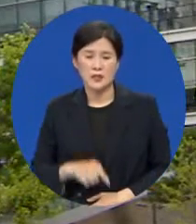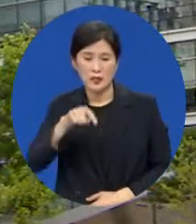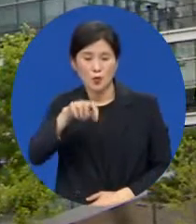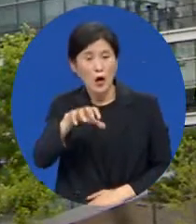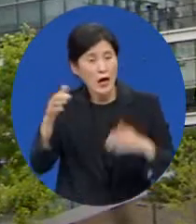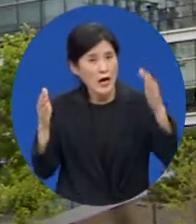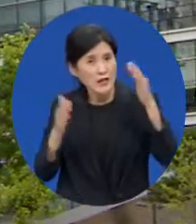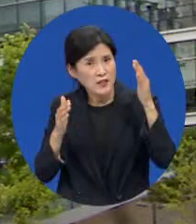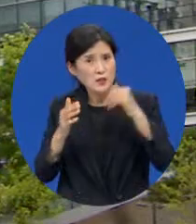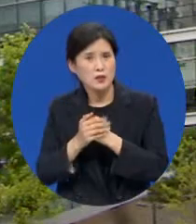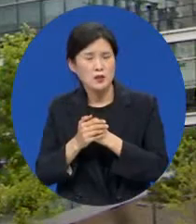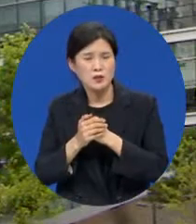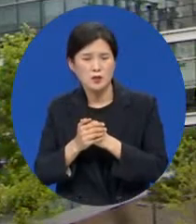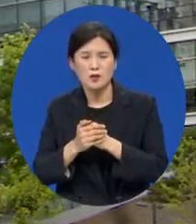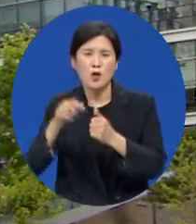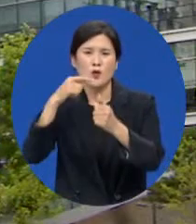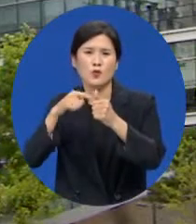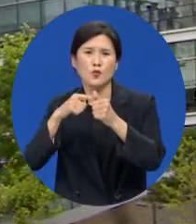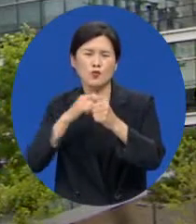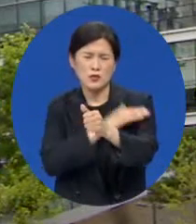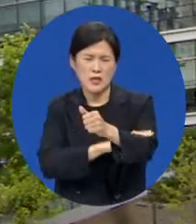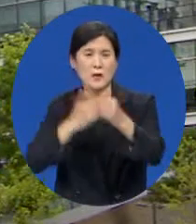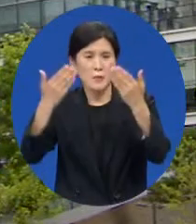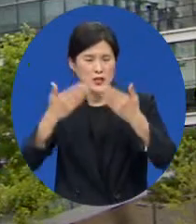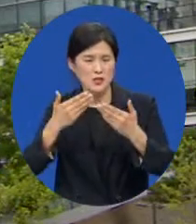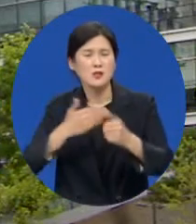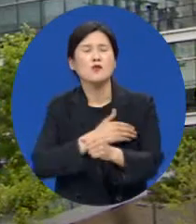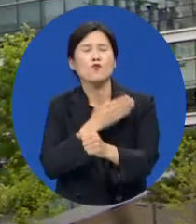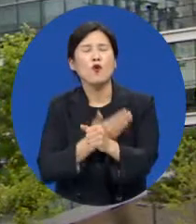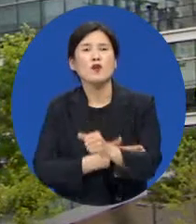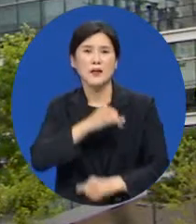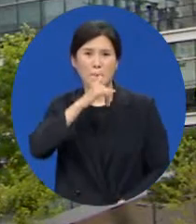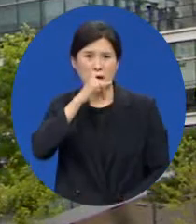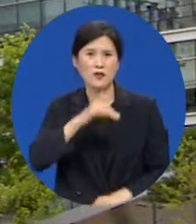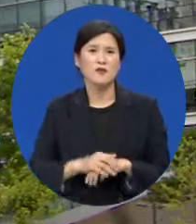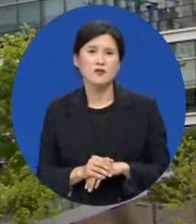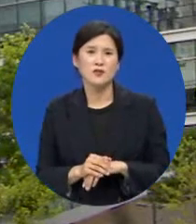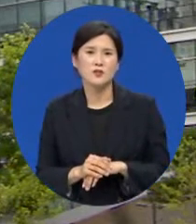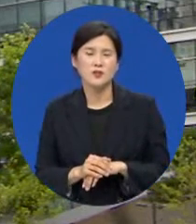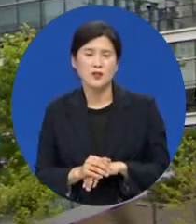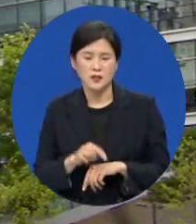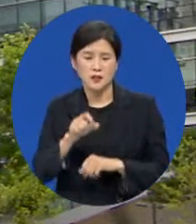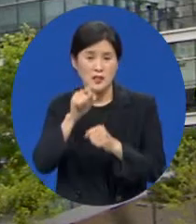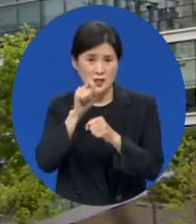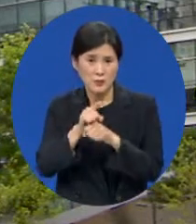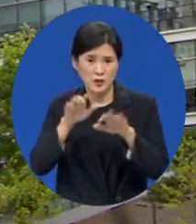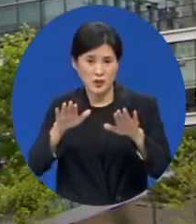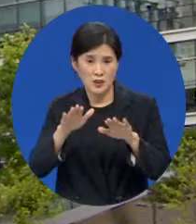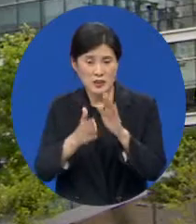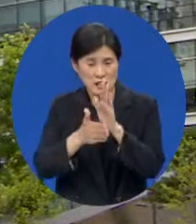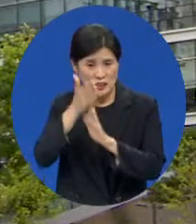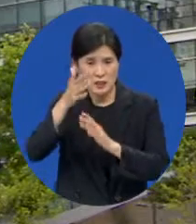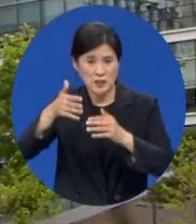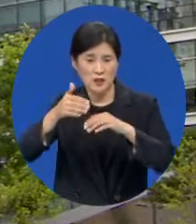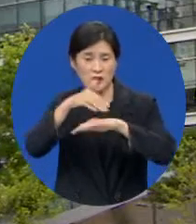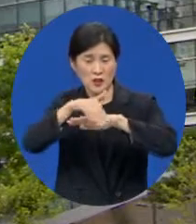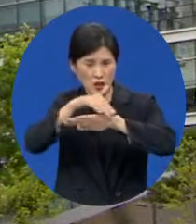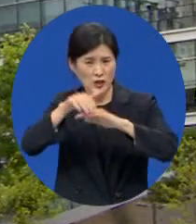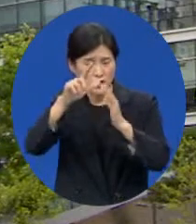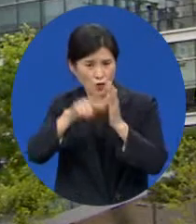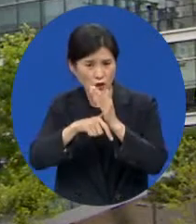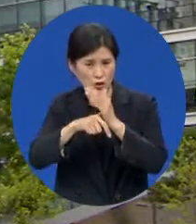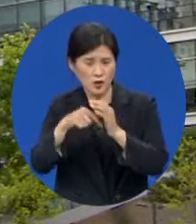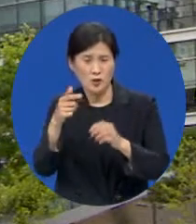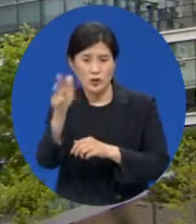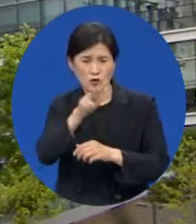아이들은 최고의 교육을 받아야 하며 그럴 권리가 있습니다 세종시는 이미 기획단계에서부터 전국 최고의 도시로